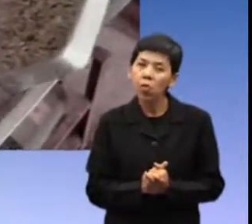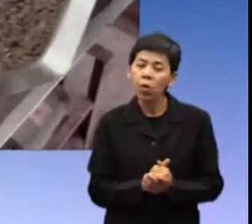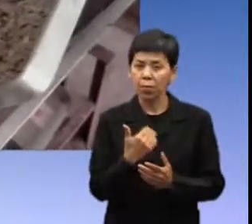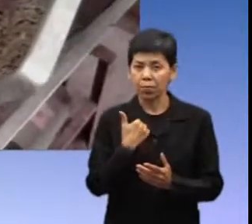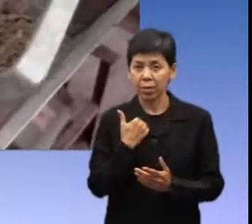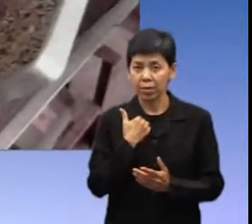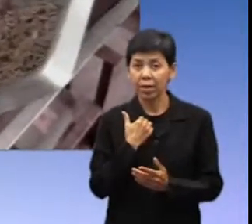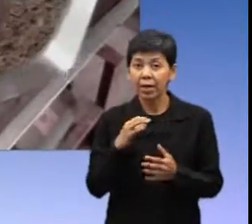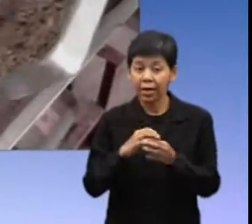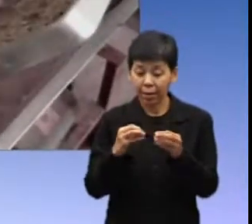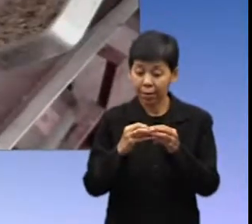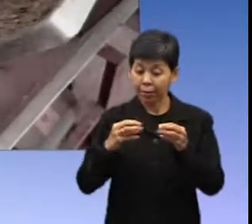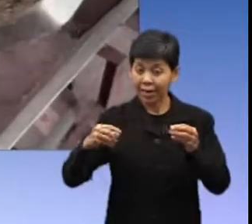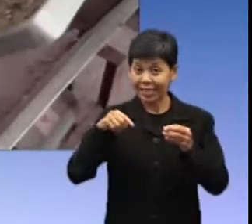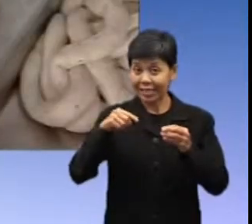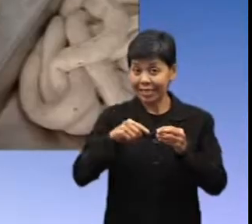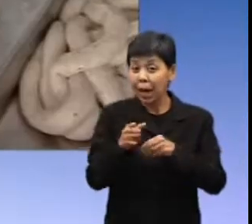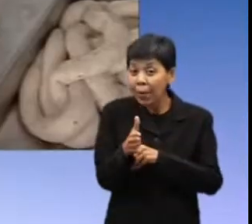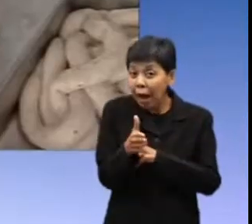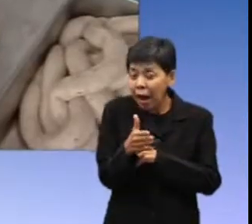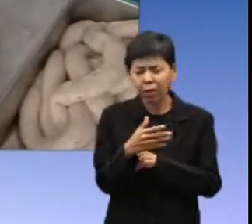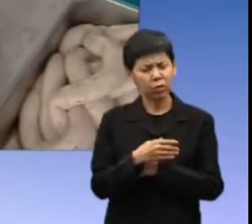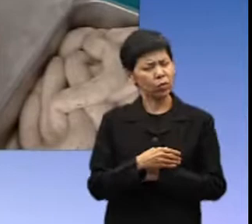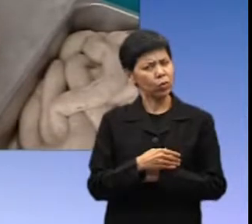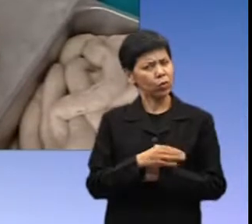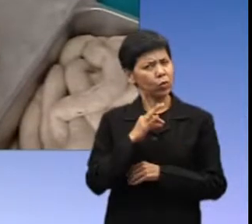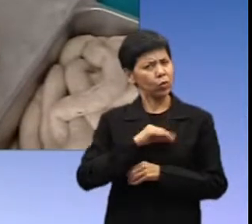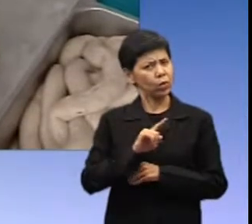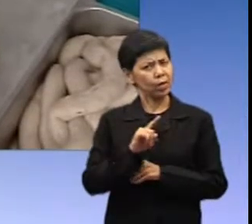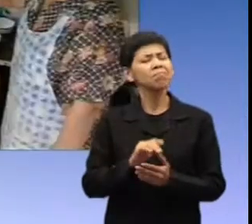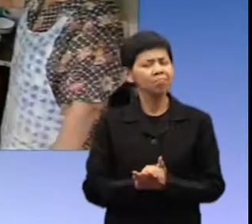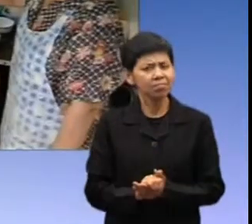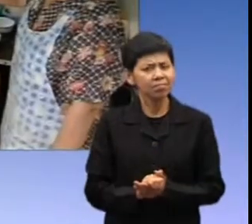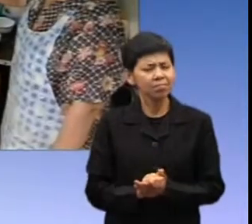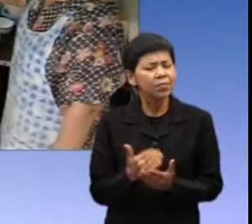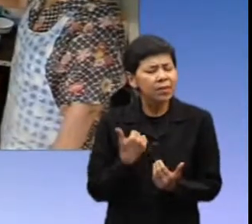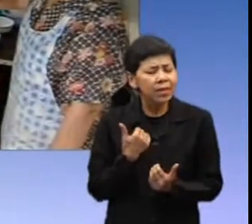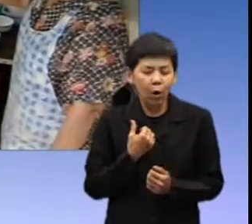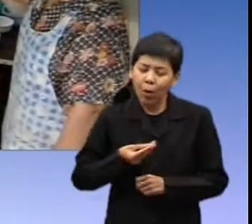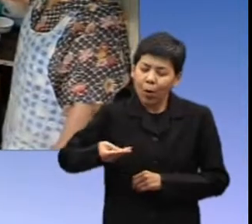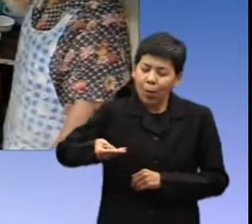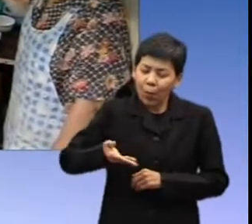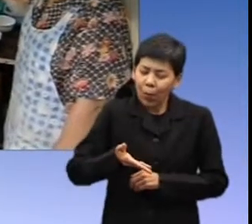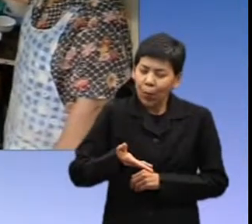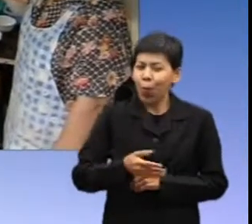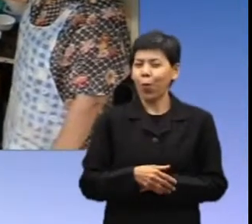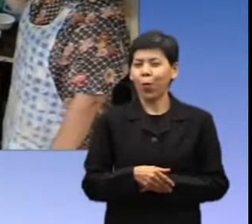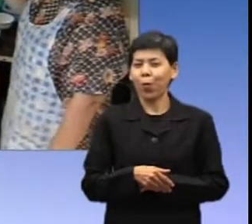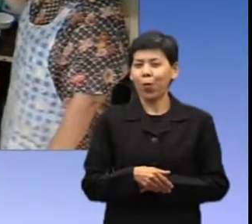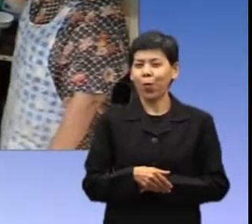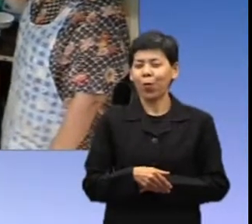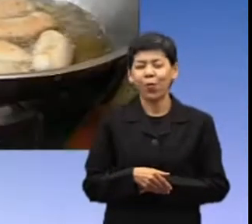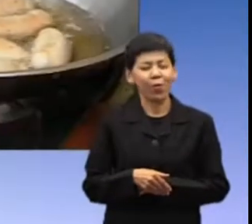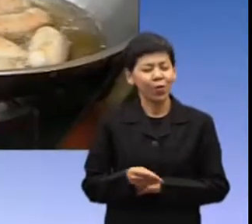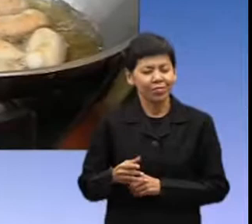ครับว่าไส้กรอกปลาสมุนไพรน่ากินขนาดไหนนั่นแหละครับกำลังทอดกันร้อนๆทีเดีย